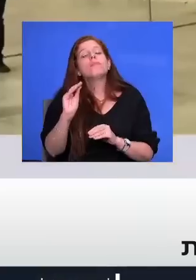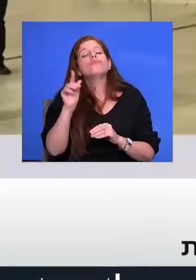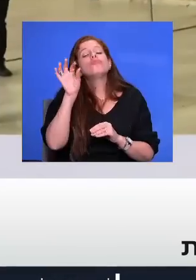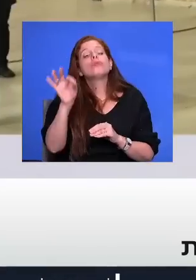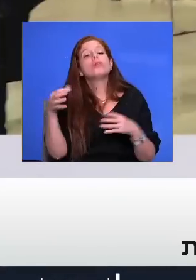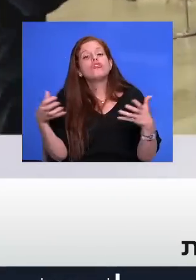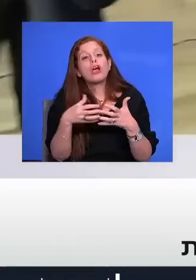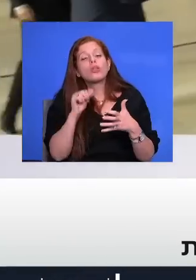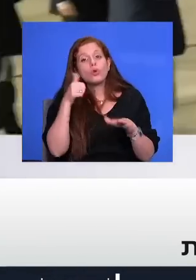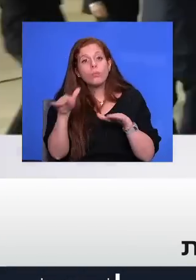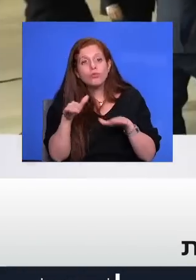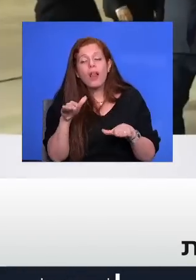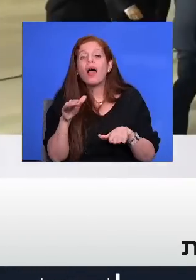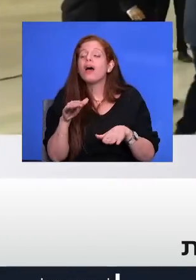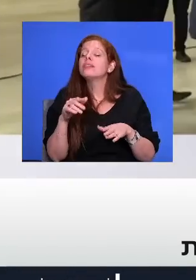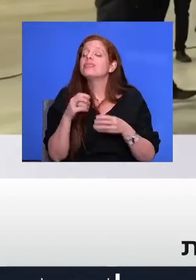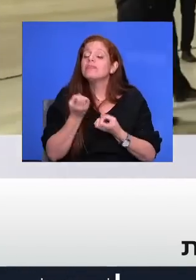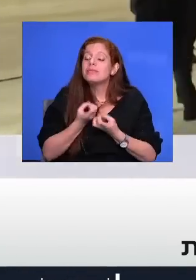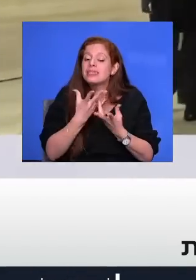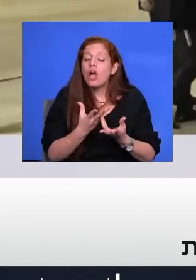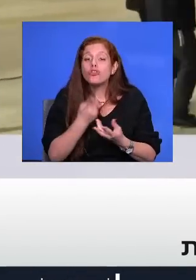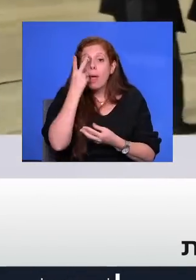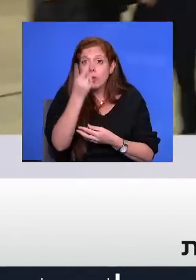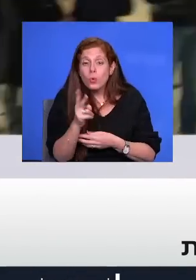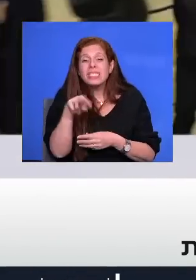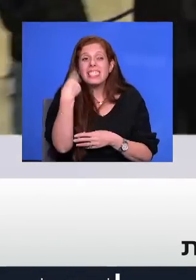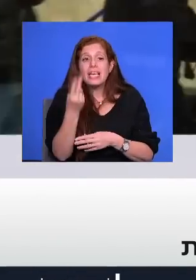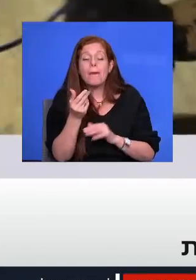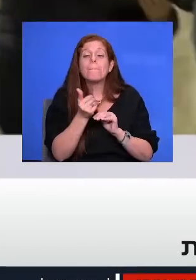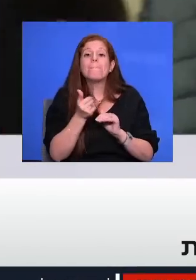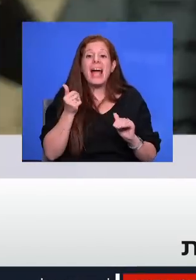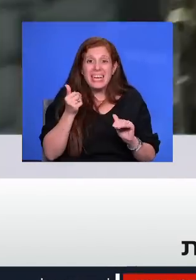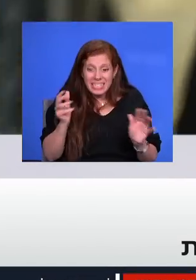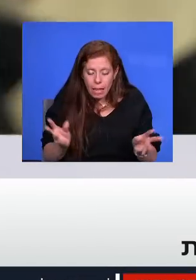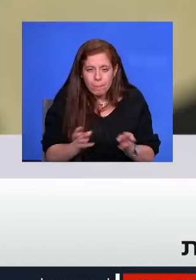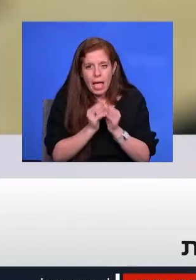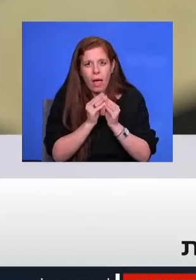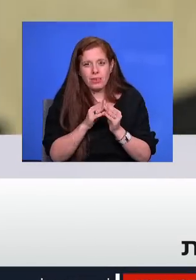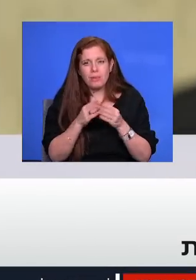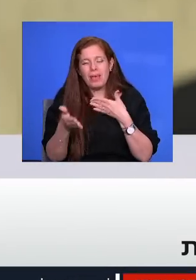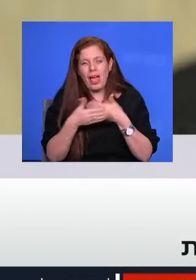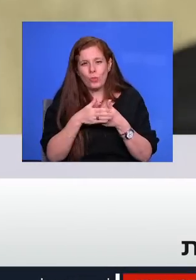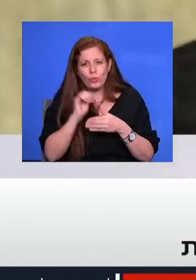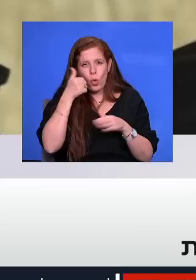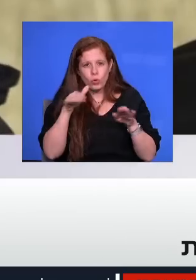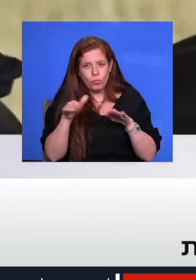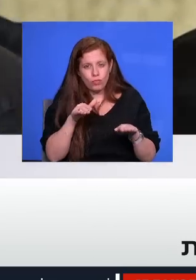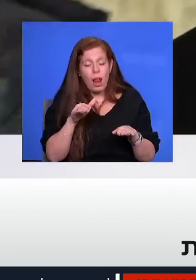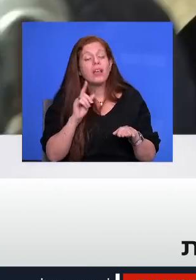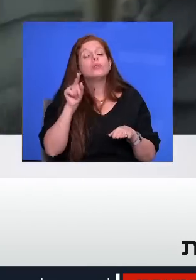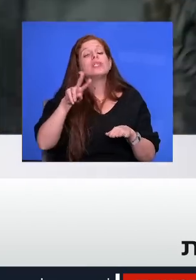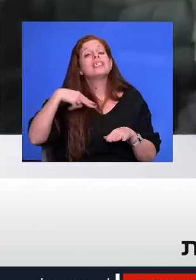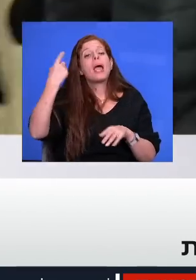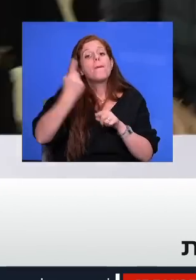נמסר שהביקור הזה צפוי להתקיים בהקדם יחד עם רעייתו של ראש הממשלה נתניהו. זאת תהיה הפעם הראשונה